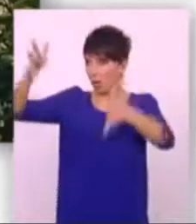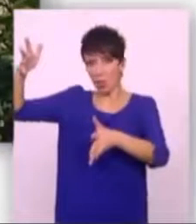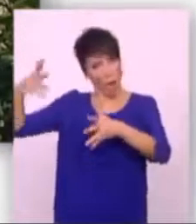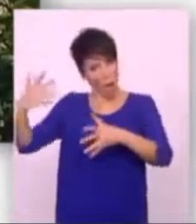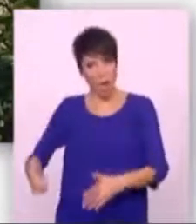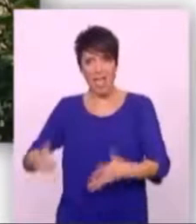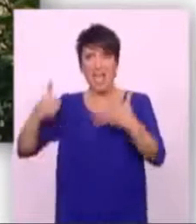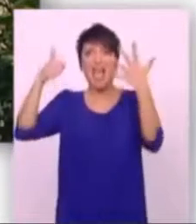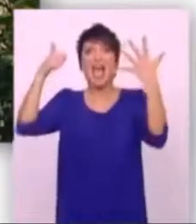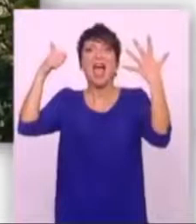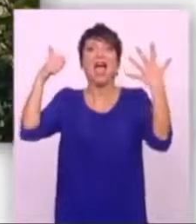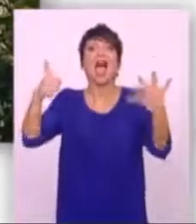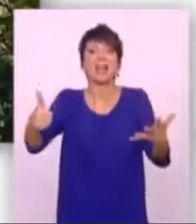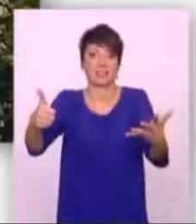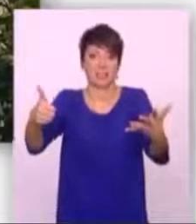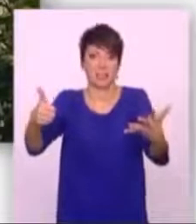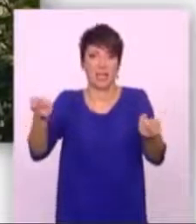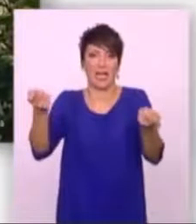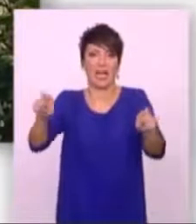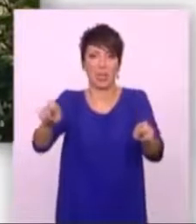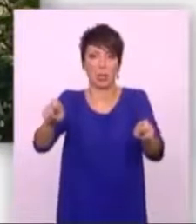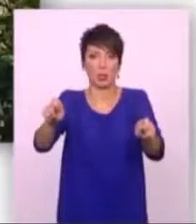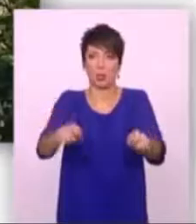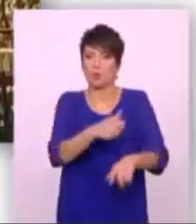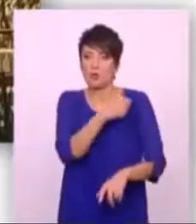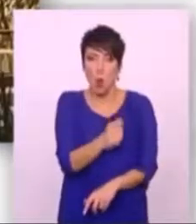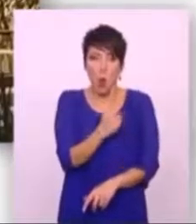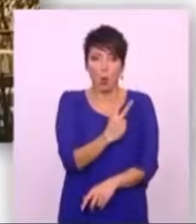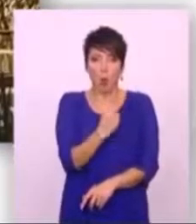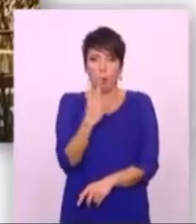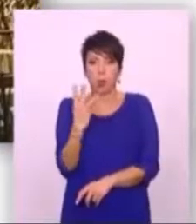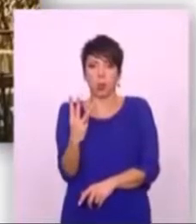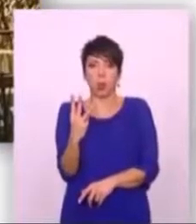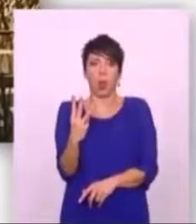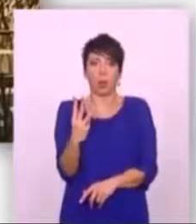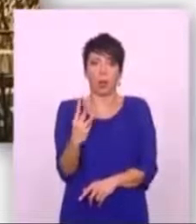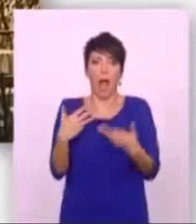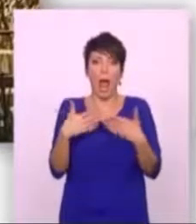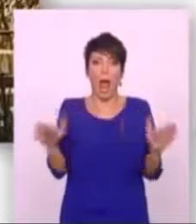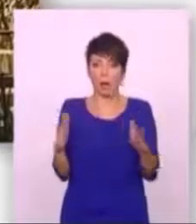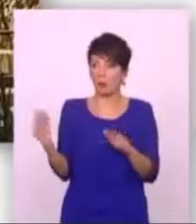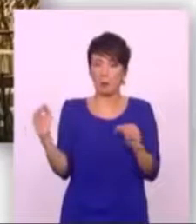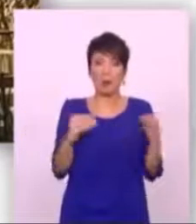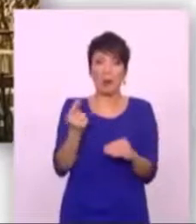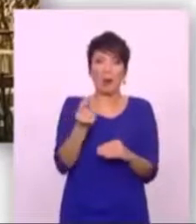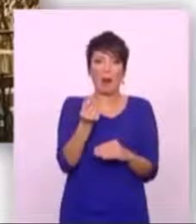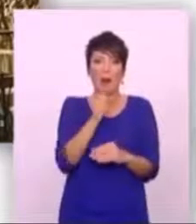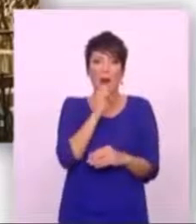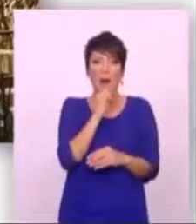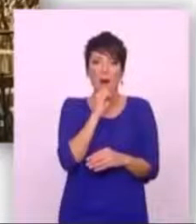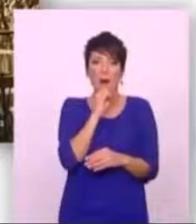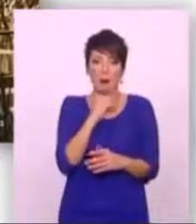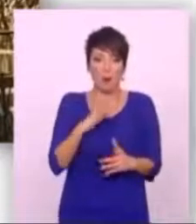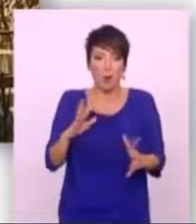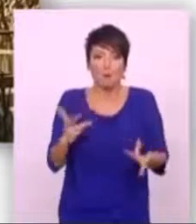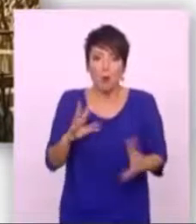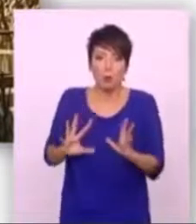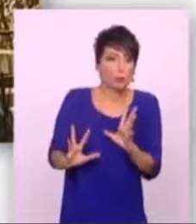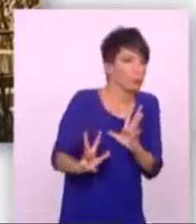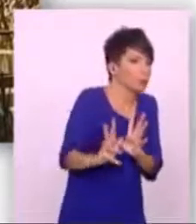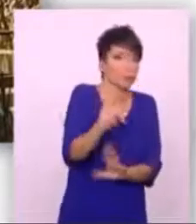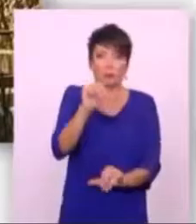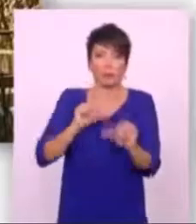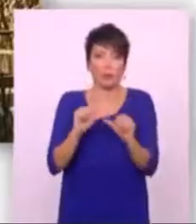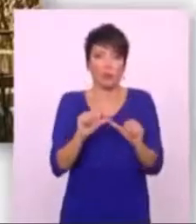στην Ομόνια το ξενοδοχείο, έχουμε όμως και στα Πατήσια και πιο υποβαθμισμένα περιοχές. Περιέχει ακίνητα σε πολύ καλή κατάσταση και